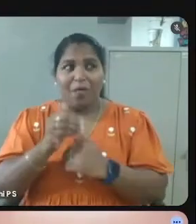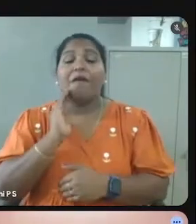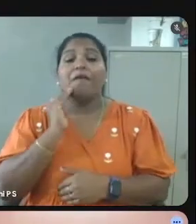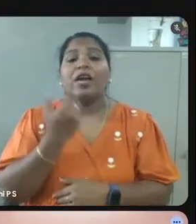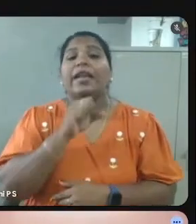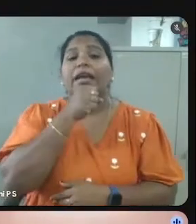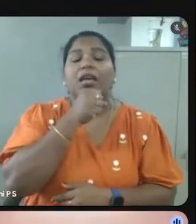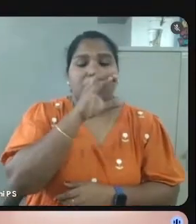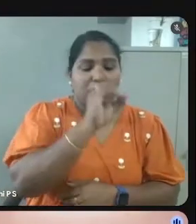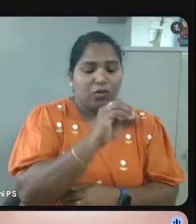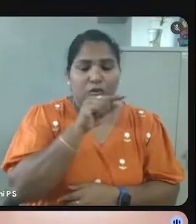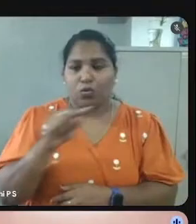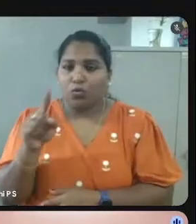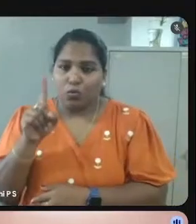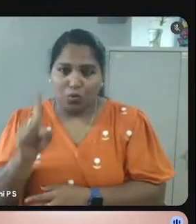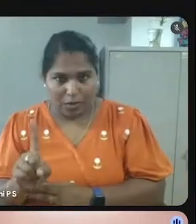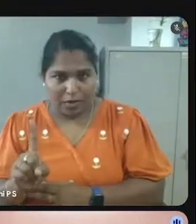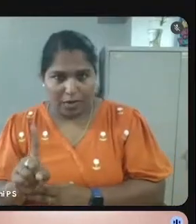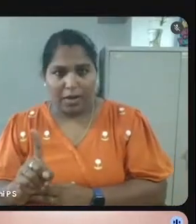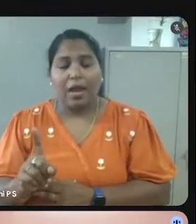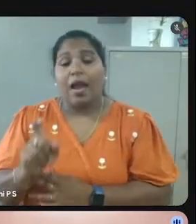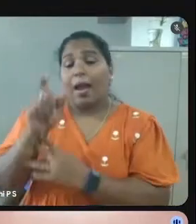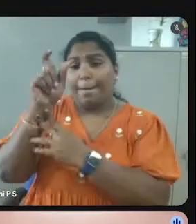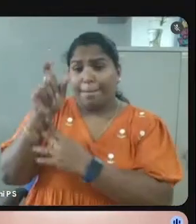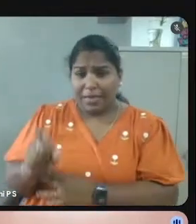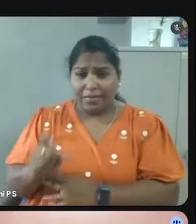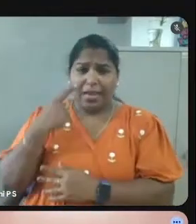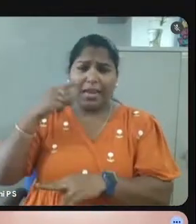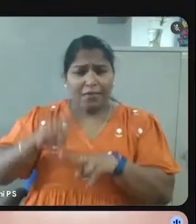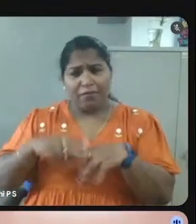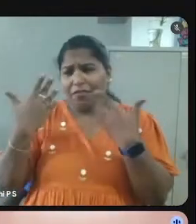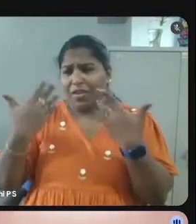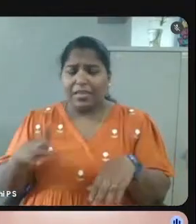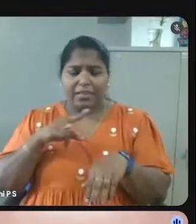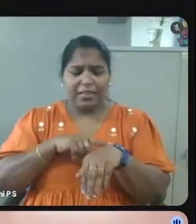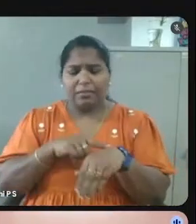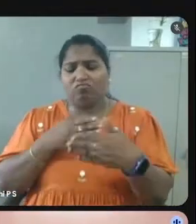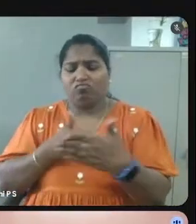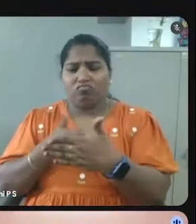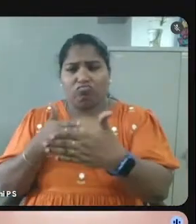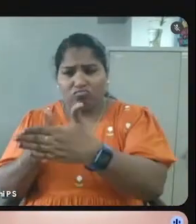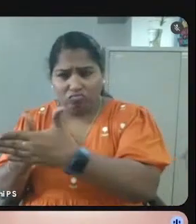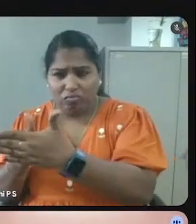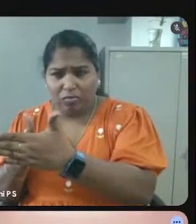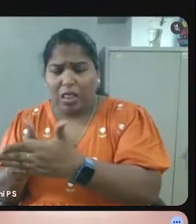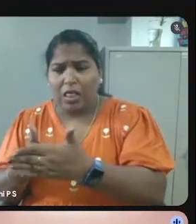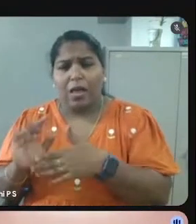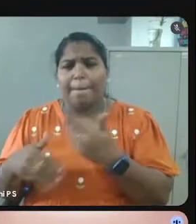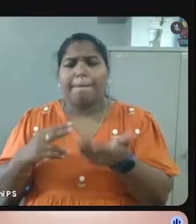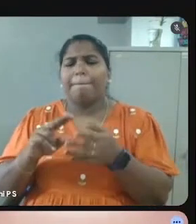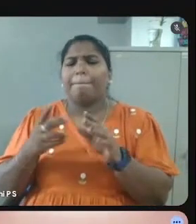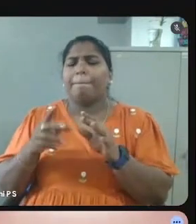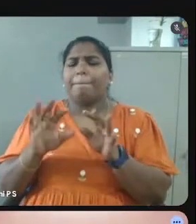ആവും. അപ്പോൾ വ്യക്തികൾക്ക് ഈ കാര്യങ്ങളിൽ ഏതെങ്കിലും സ്റ്റക്ക് ഉണ്ടായാലോ ഒരു ഫിക്സേഷൻ പോലെ ഒരു സ്റ്റോപ്പ് ഉണ്ടാവും.